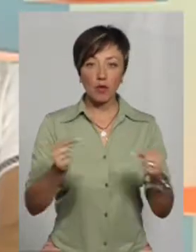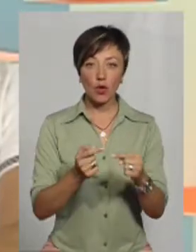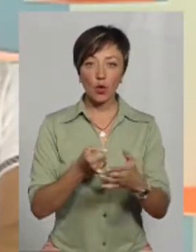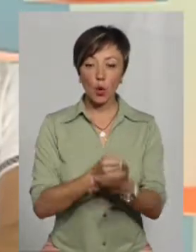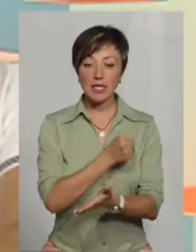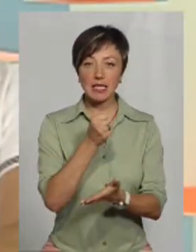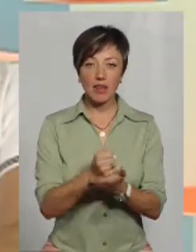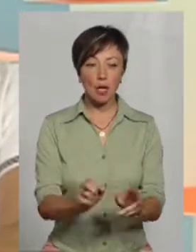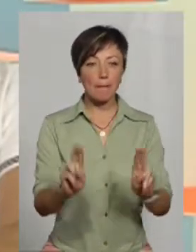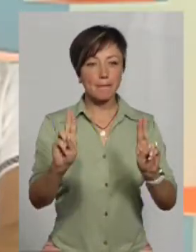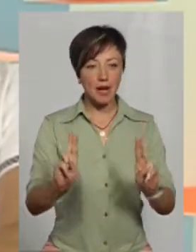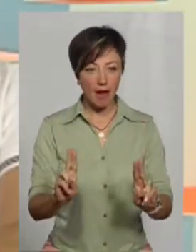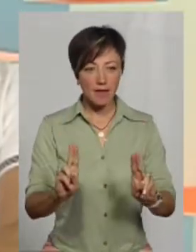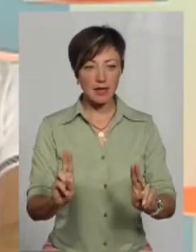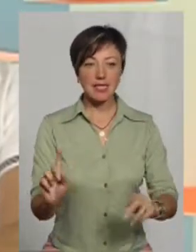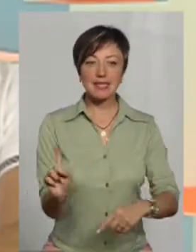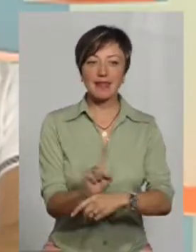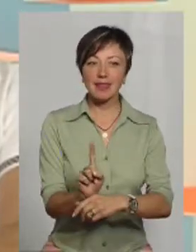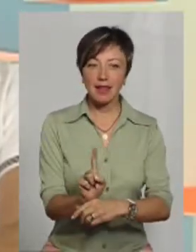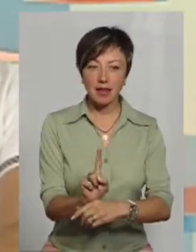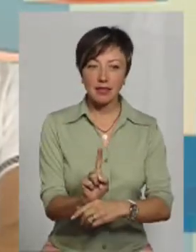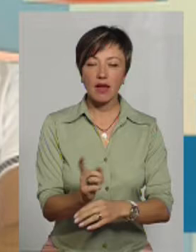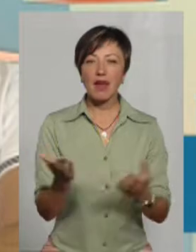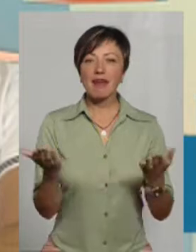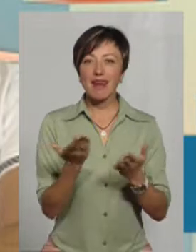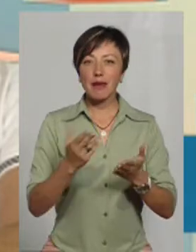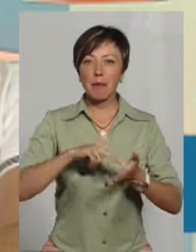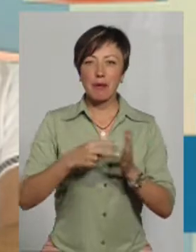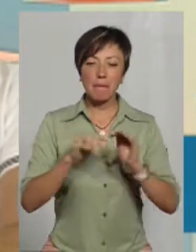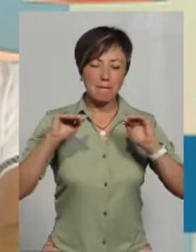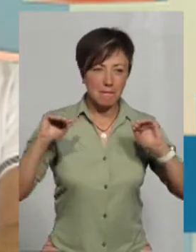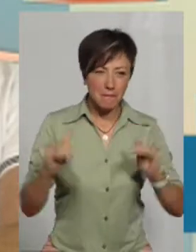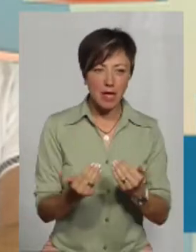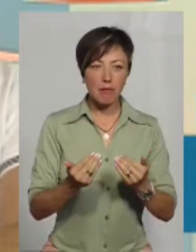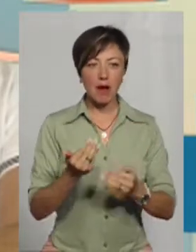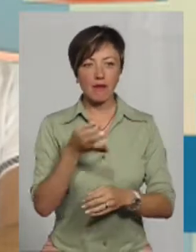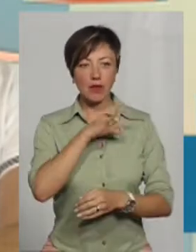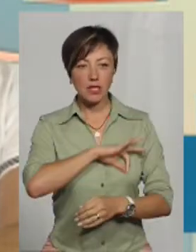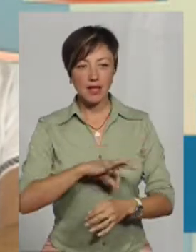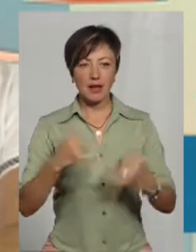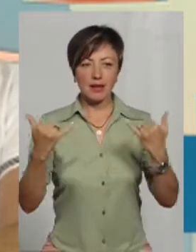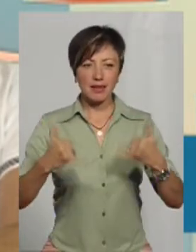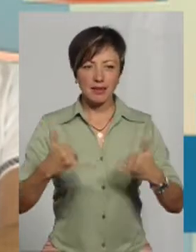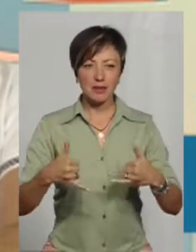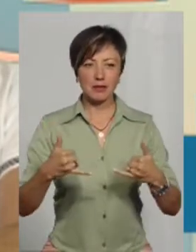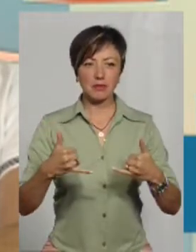до затверджених правил, стандартів, які передбачають мінімалізацію використання